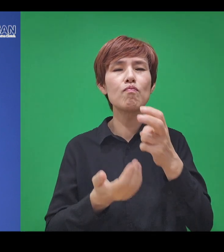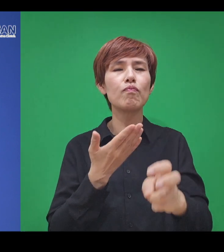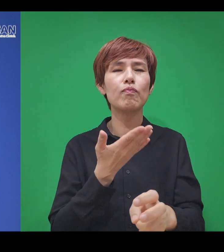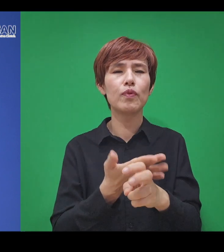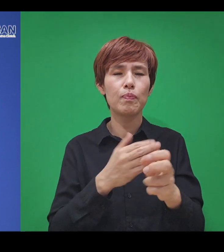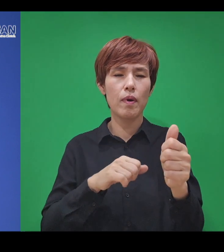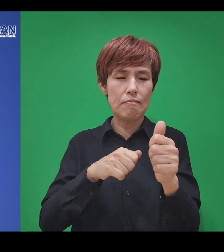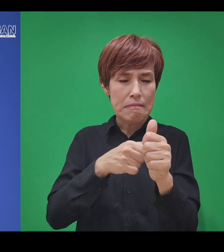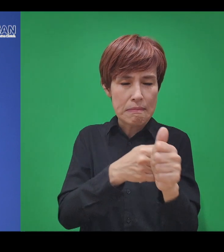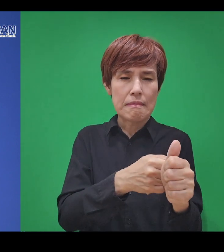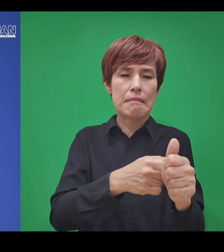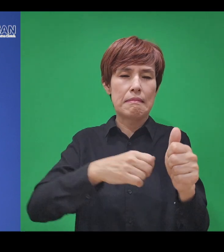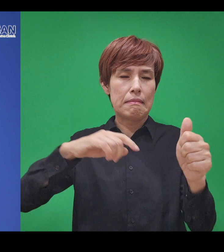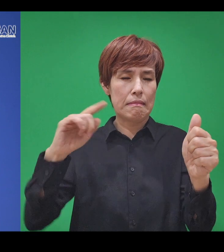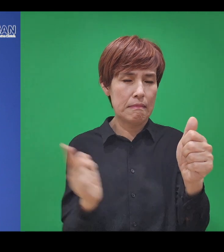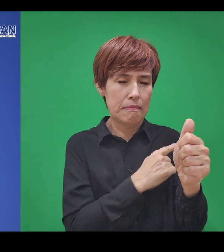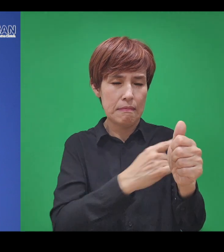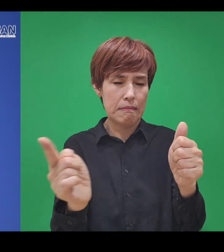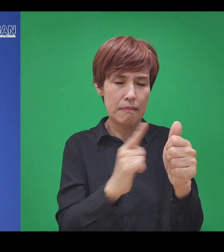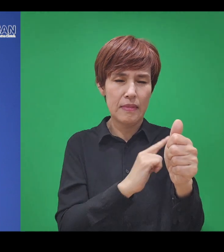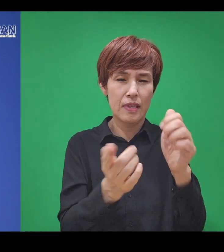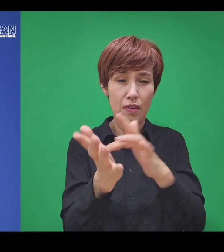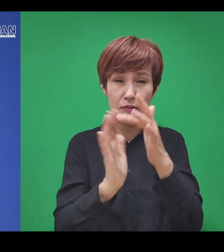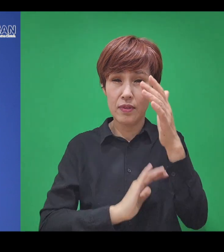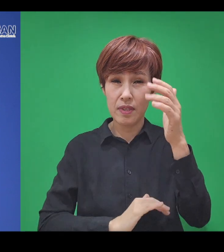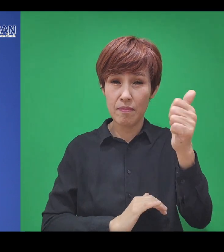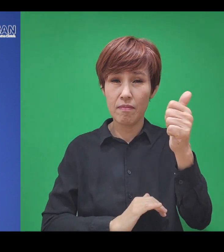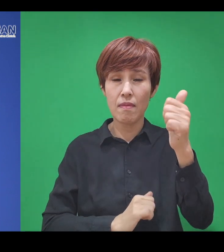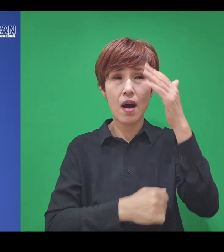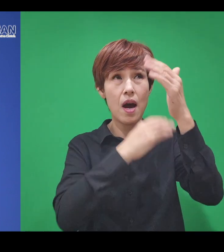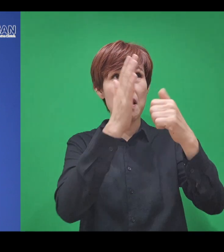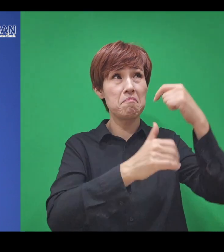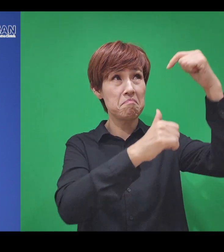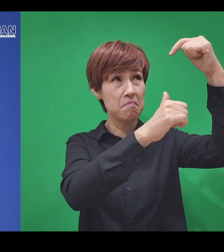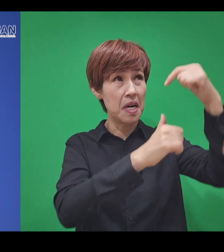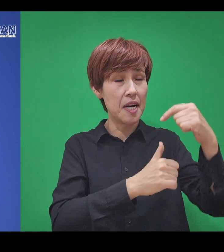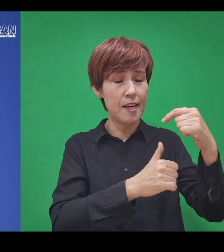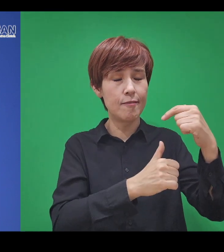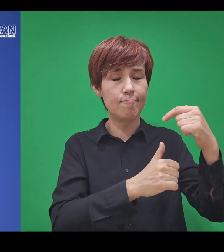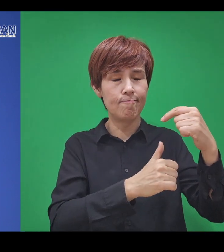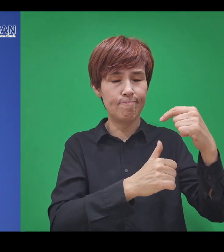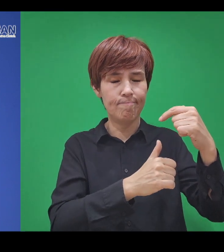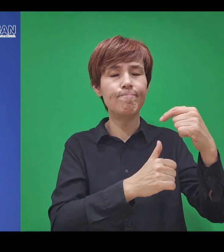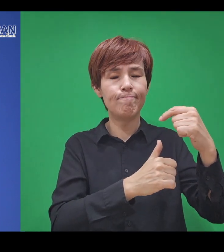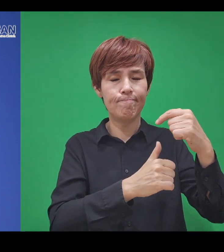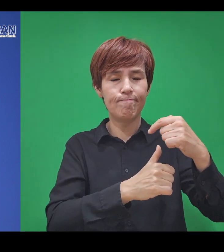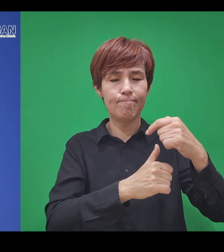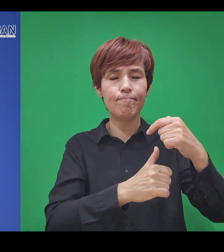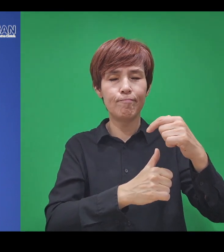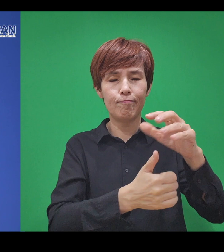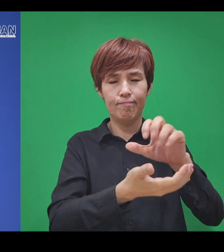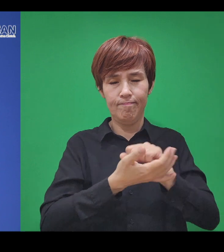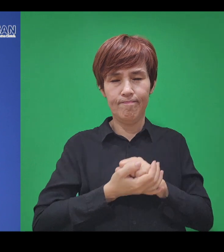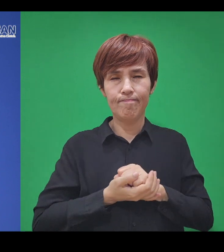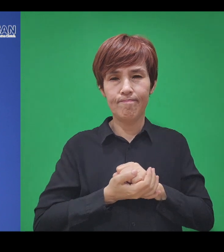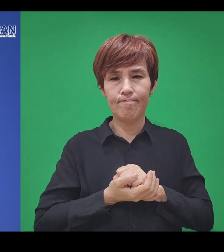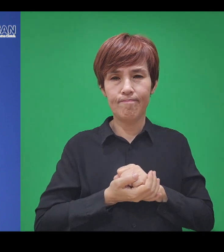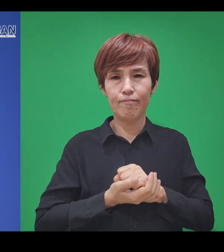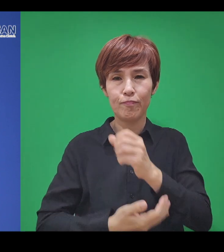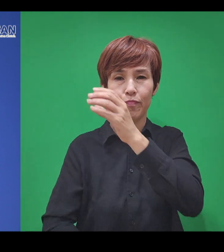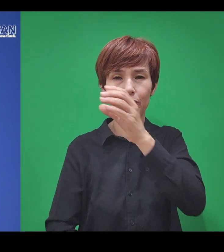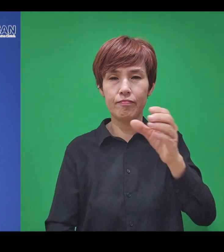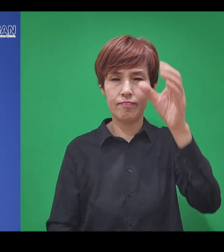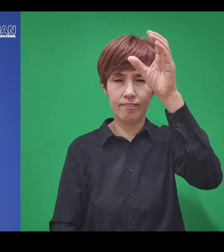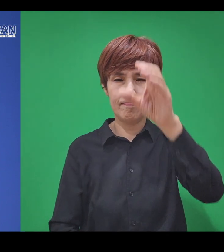구주께서는 하나님의 판결 앞에 그 어떤 이의를 제기하지 않으셨어요. 그대로 십자가에